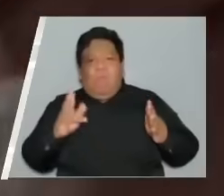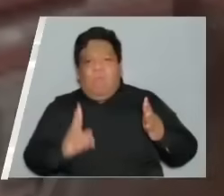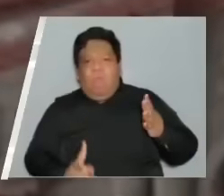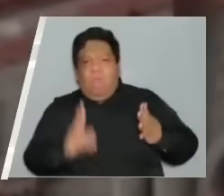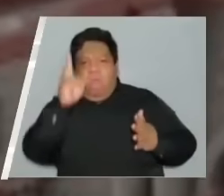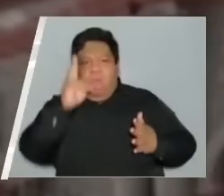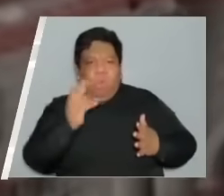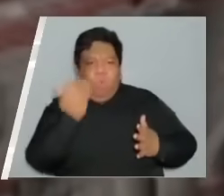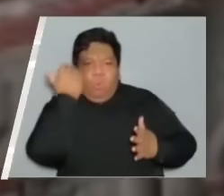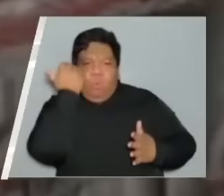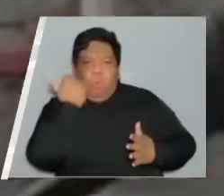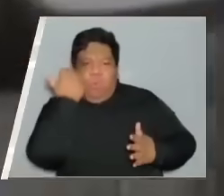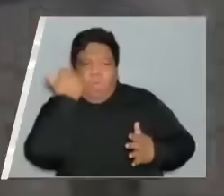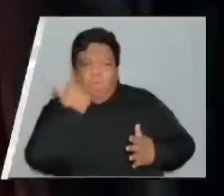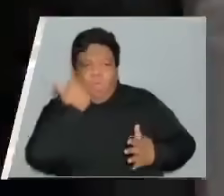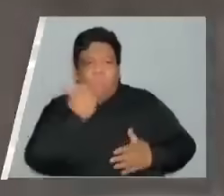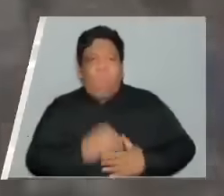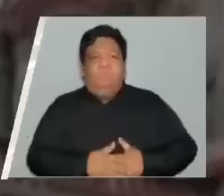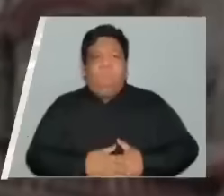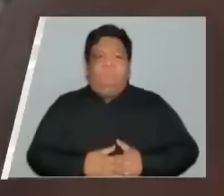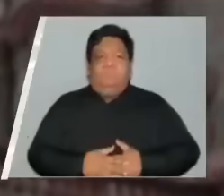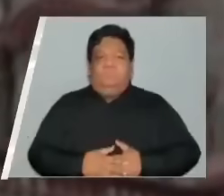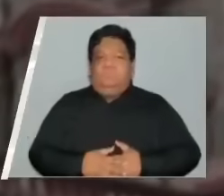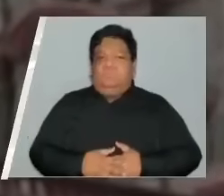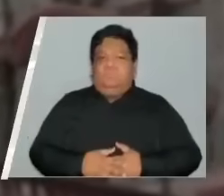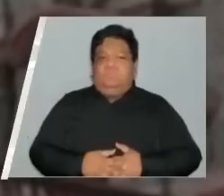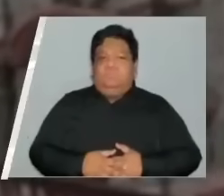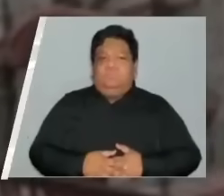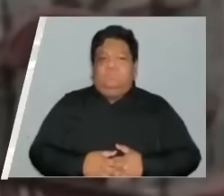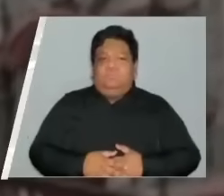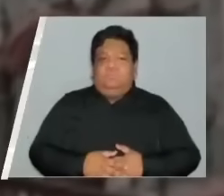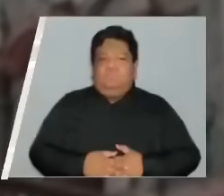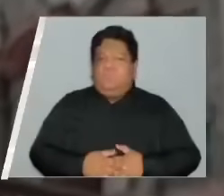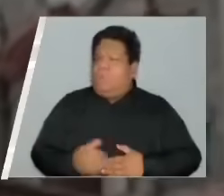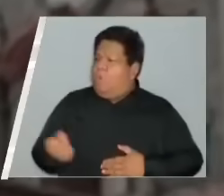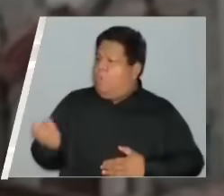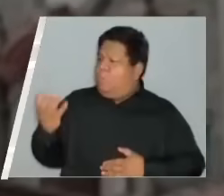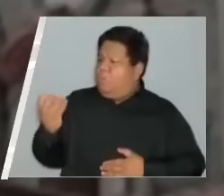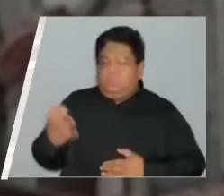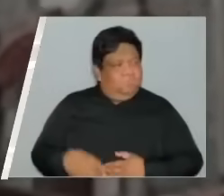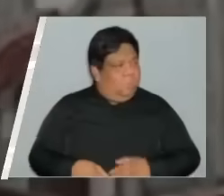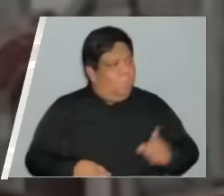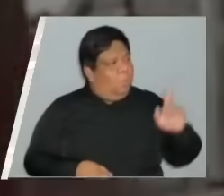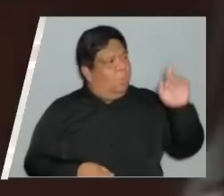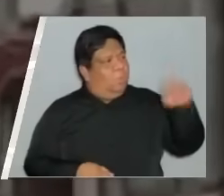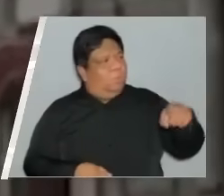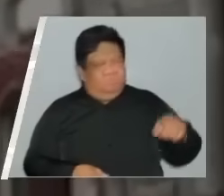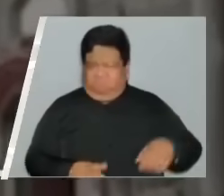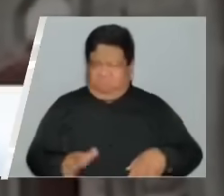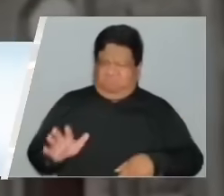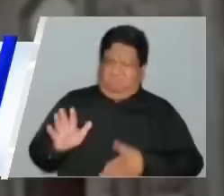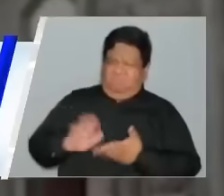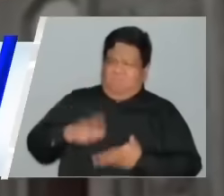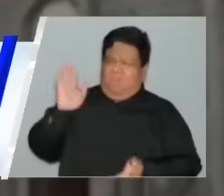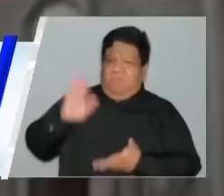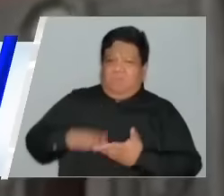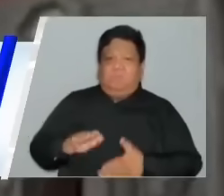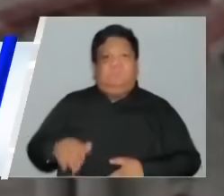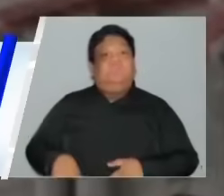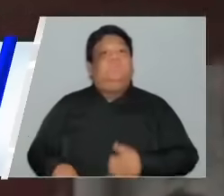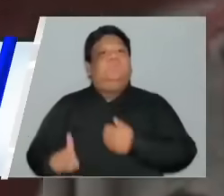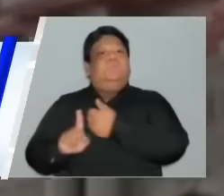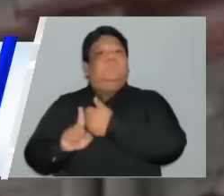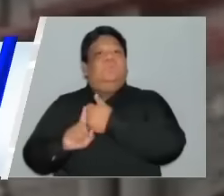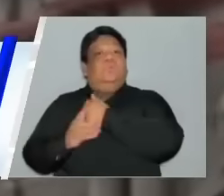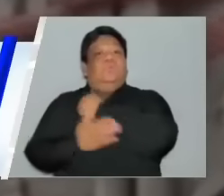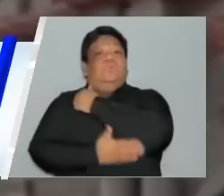250, turn around. I wanted, how much? 5,000. No, it's too much, bro. Ang isang dayuhang turista sa Binondo, ipinost ang